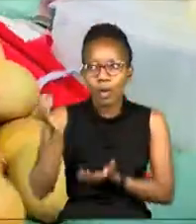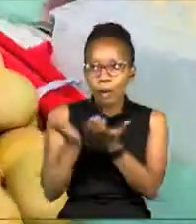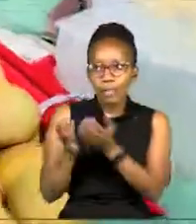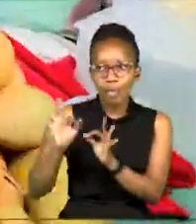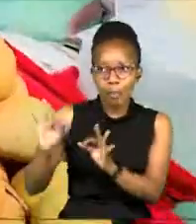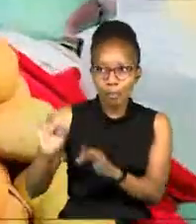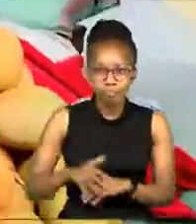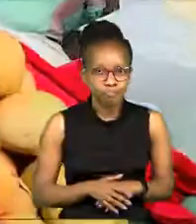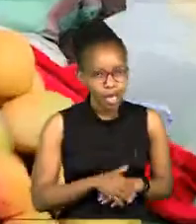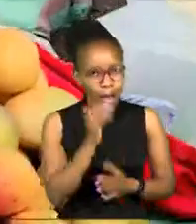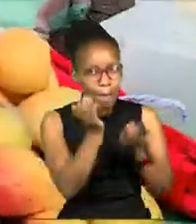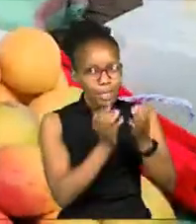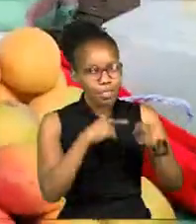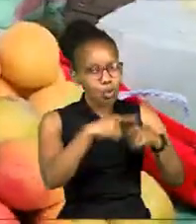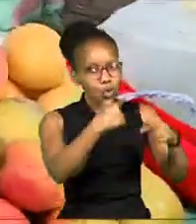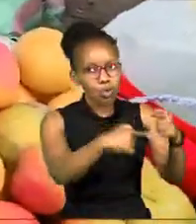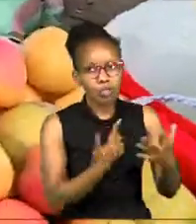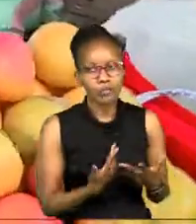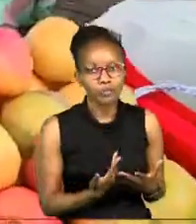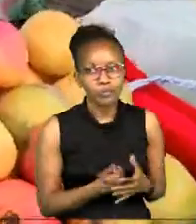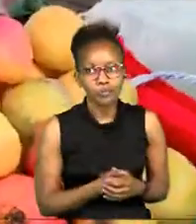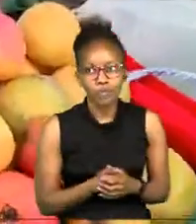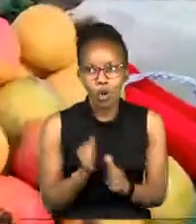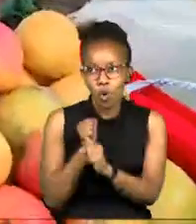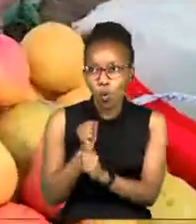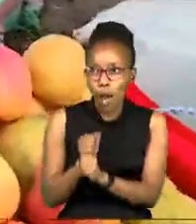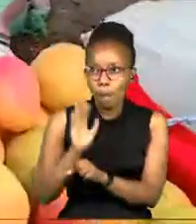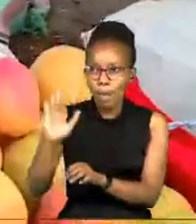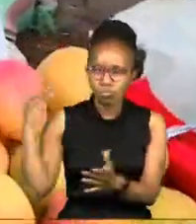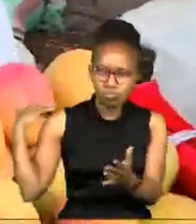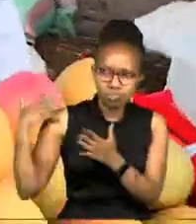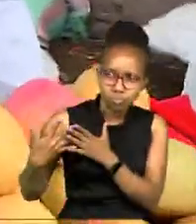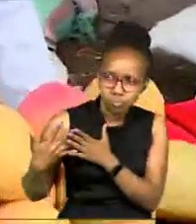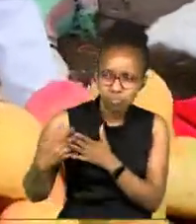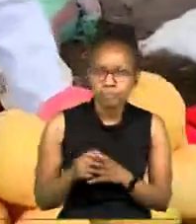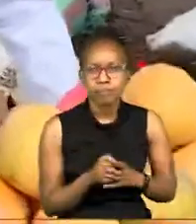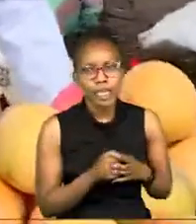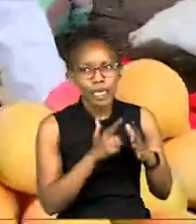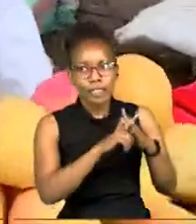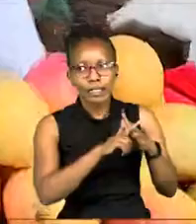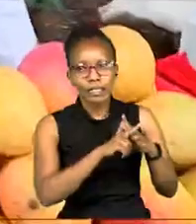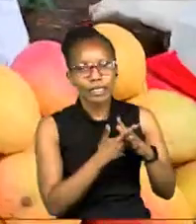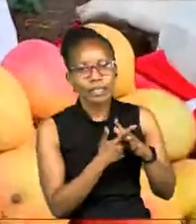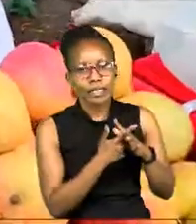eh? Bado biashara inaendelea. Aha. Yeah. So umekuwa ukifanya hii biashara for how long? Kuanzia